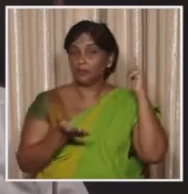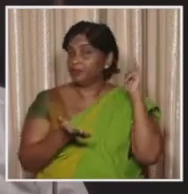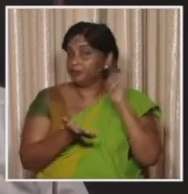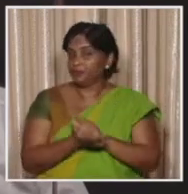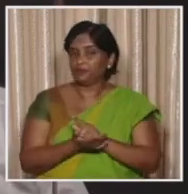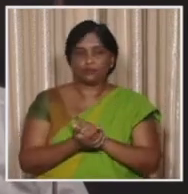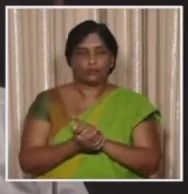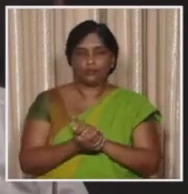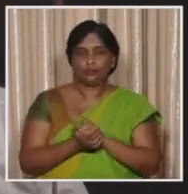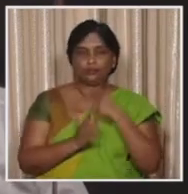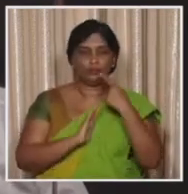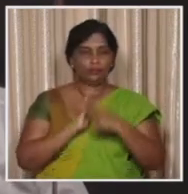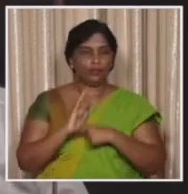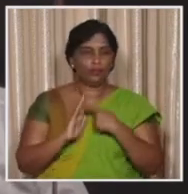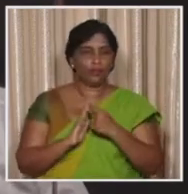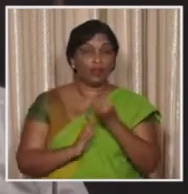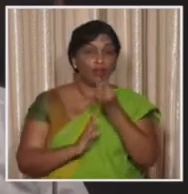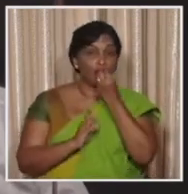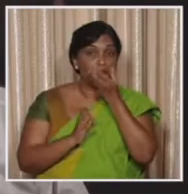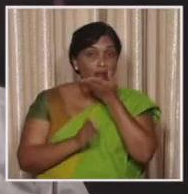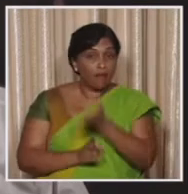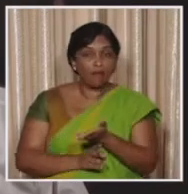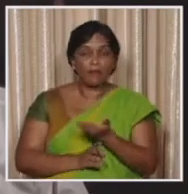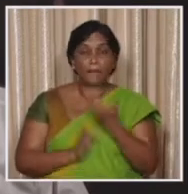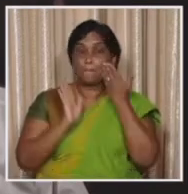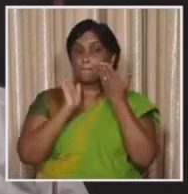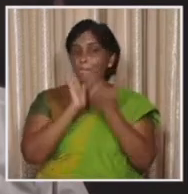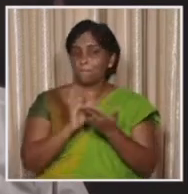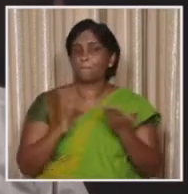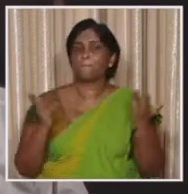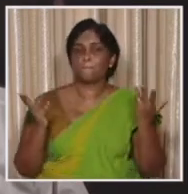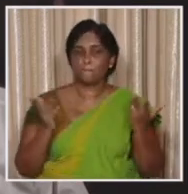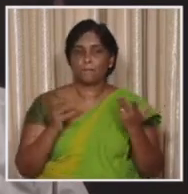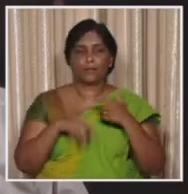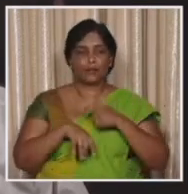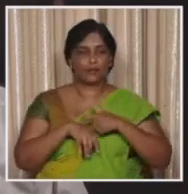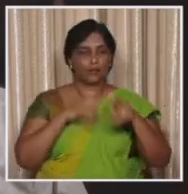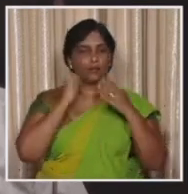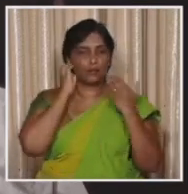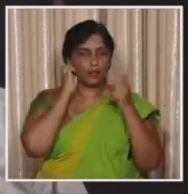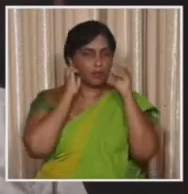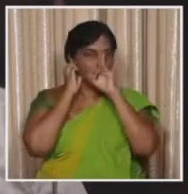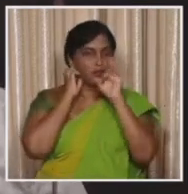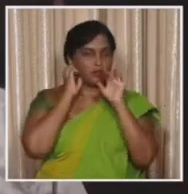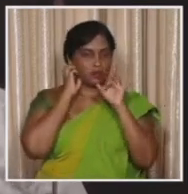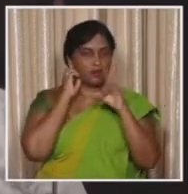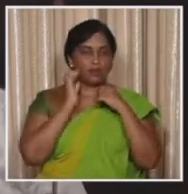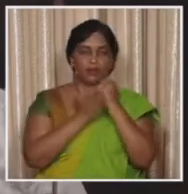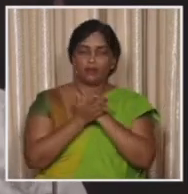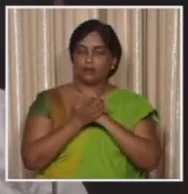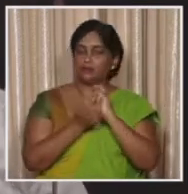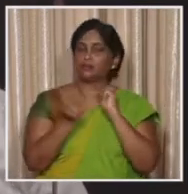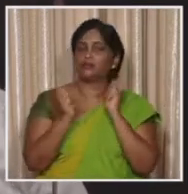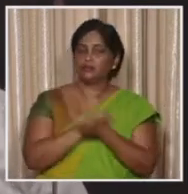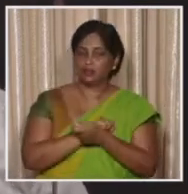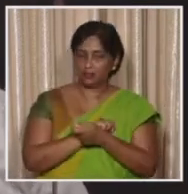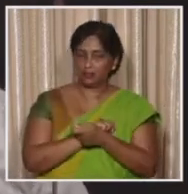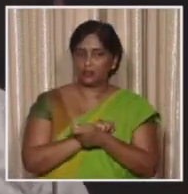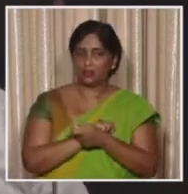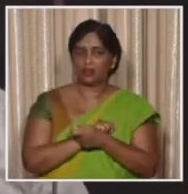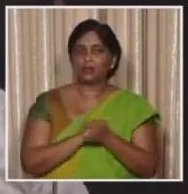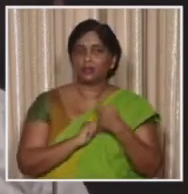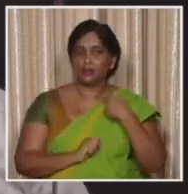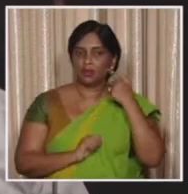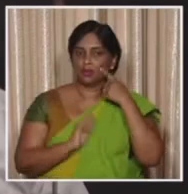තියා ලංකාවට කන්න දිනවදොත් කියලා පෙන්වන්න බැරි අවධියක තමයි මේ මාස 15කින් මේ සිළු දේ වෙනස් කරන්න පුළුවන් උනේ.